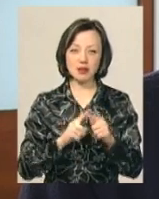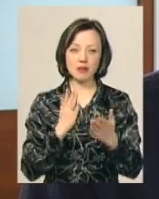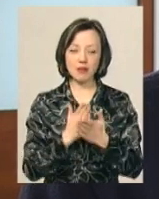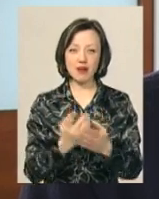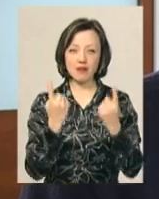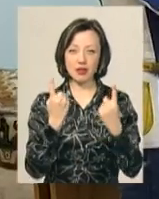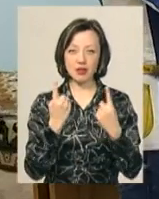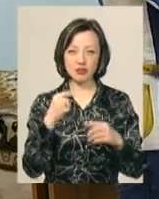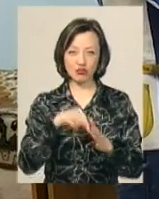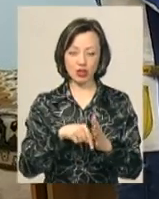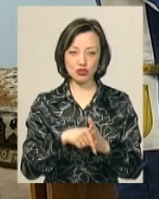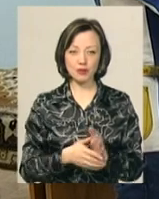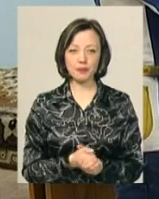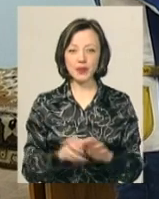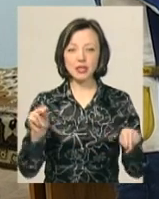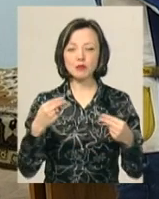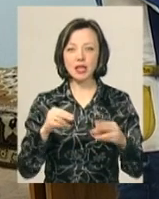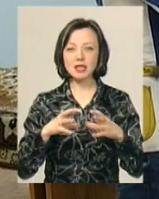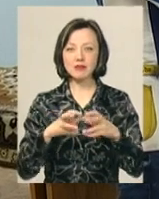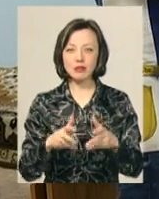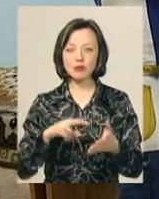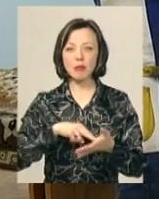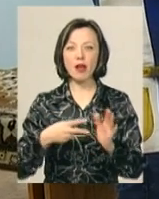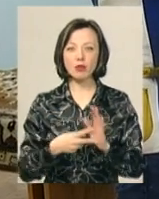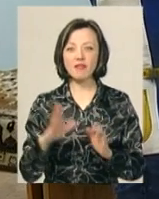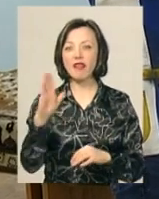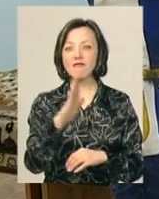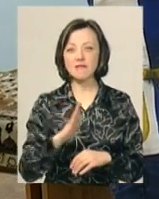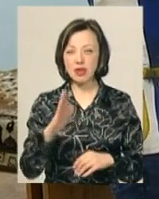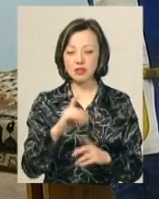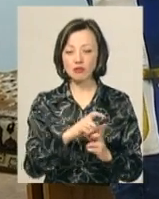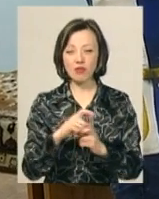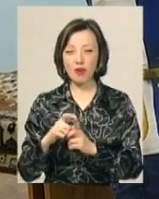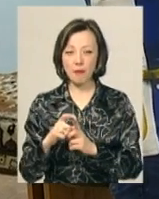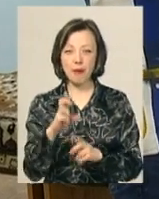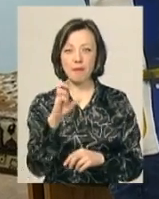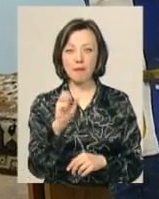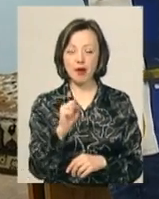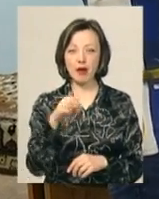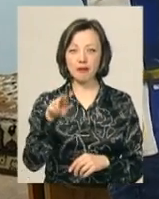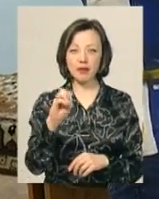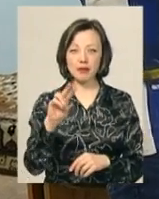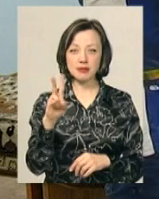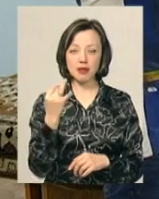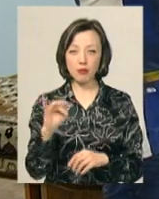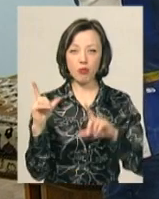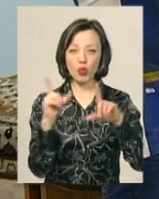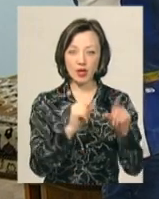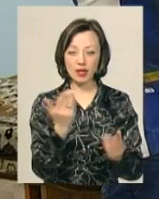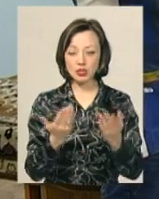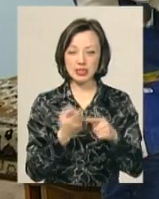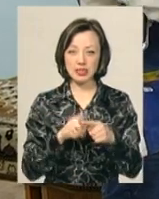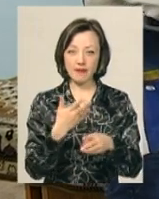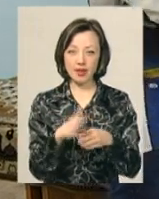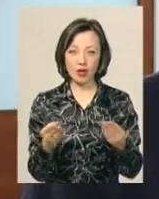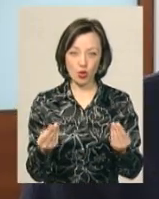дуже величезне значення. Чемпіонат світу з кульової стрільби запланований на вересень. За словами Петра Бардецького, туди хмельничани поїдуть, якщо на це